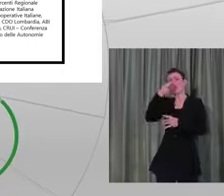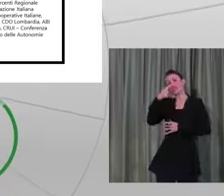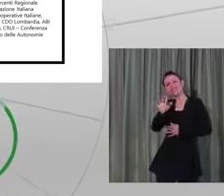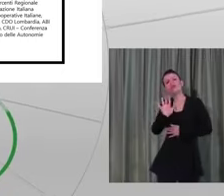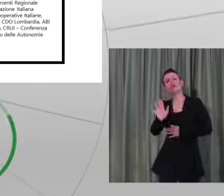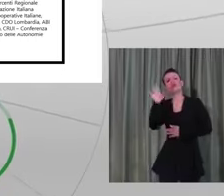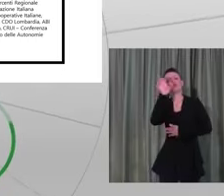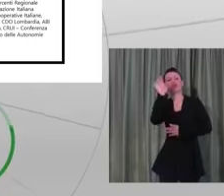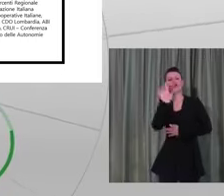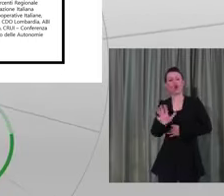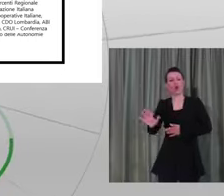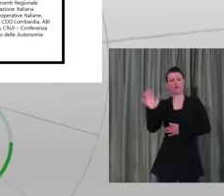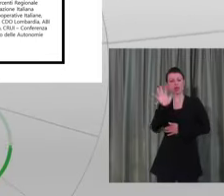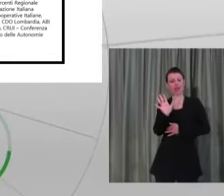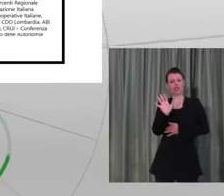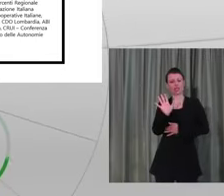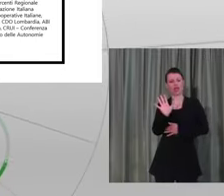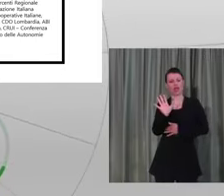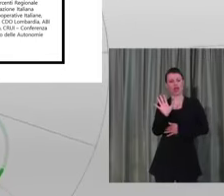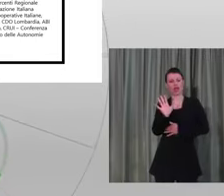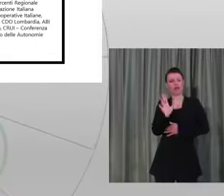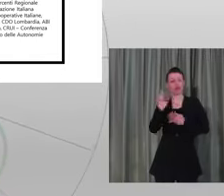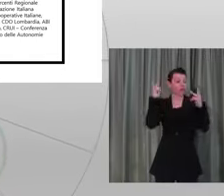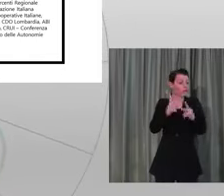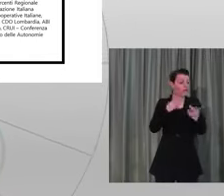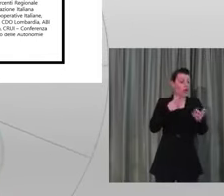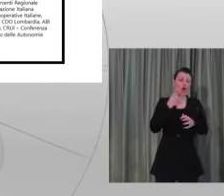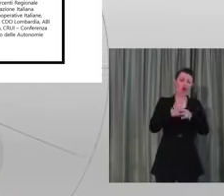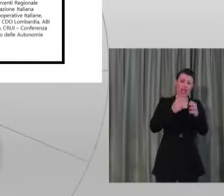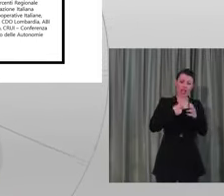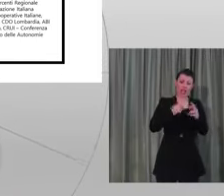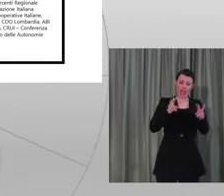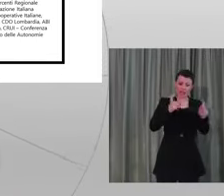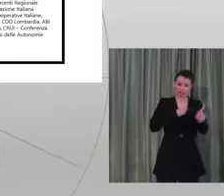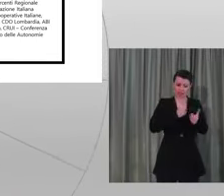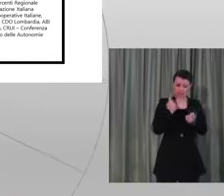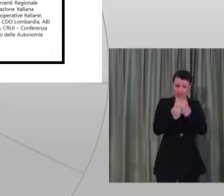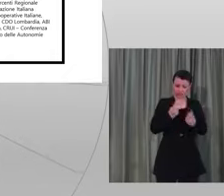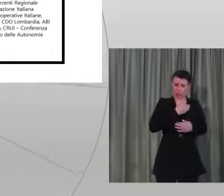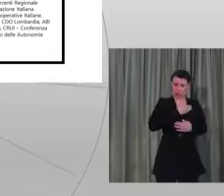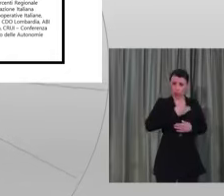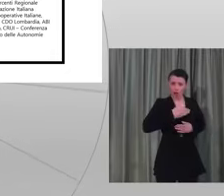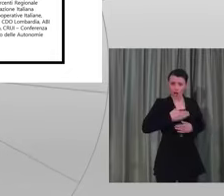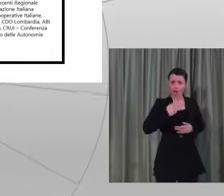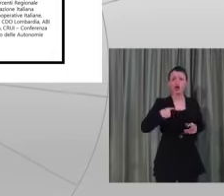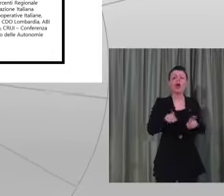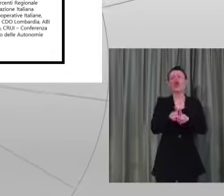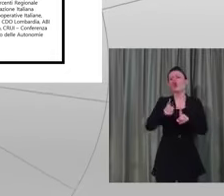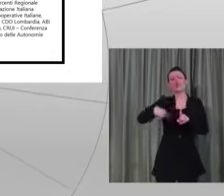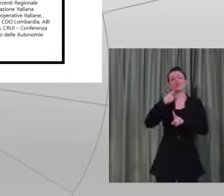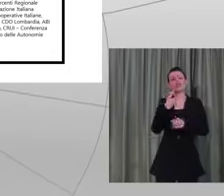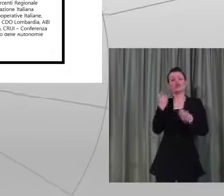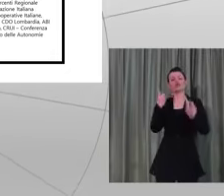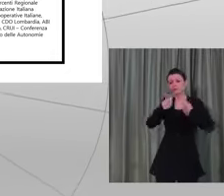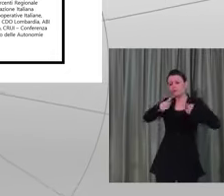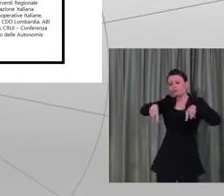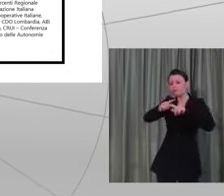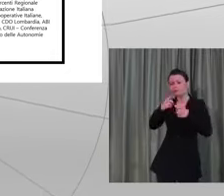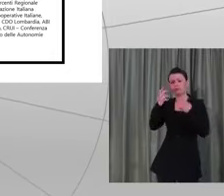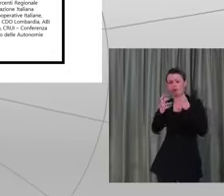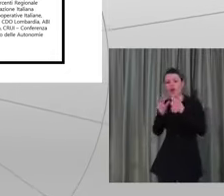anche durante questa crisi si è riunita vede tutte le forze e le organizzazioni economiche e sindacali